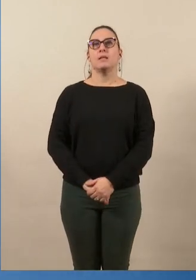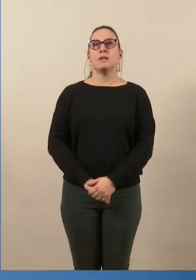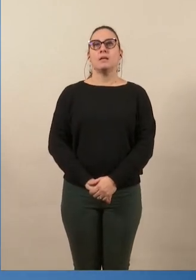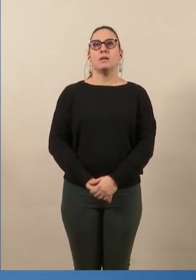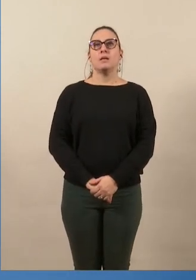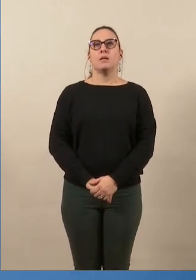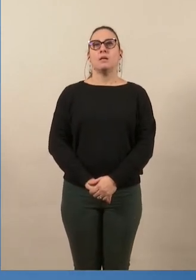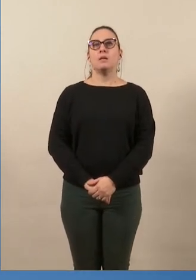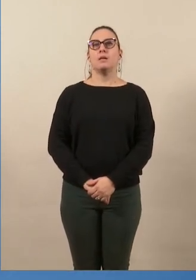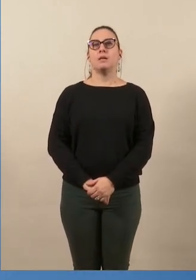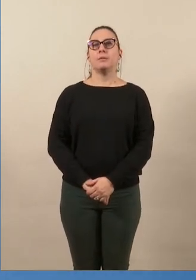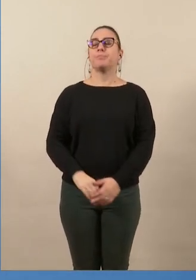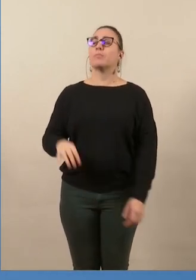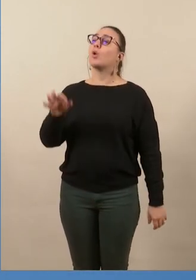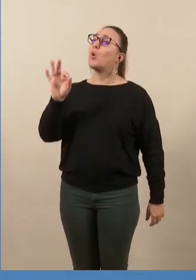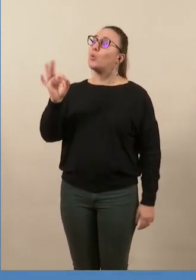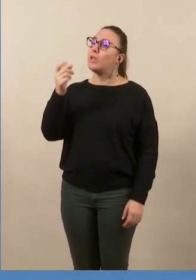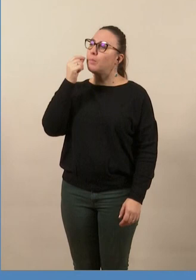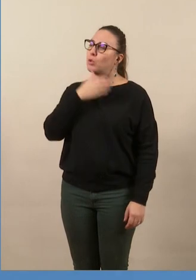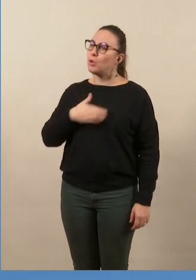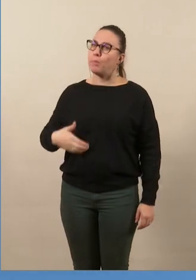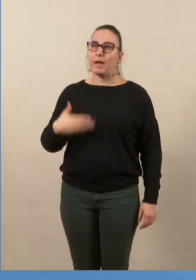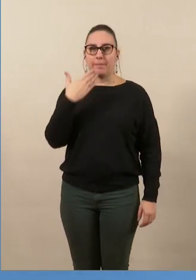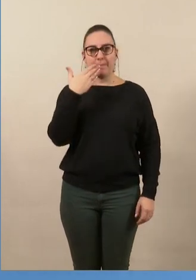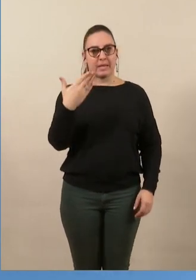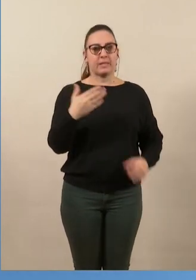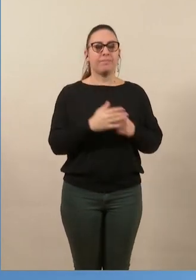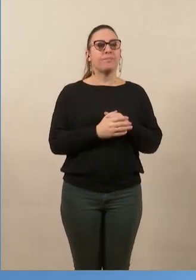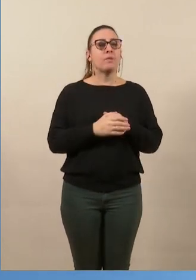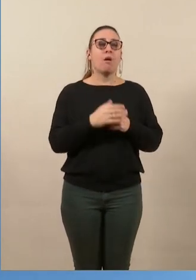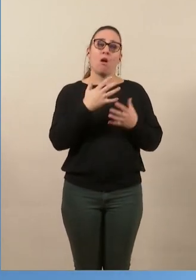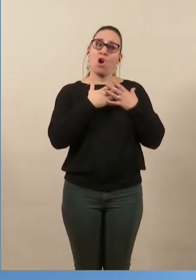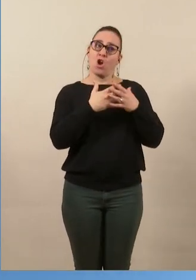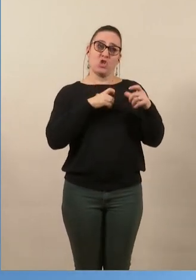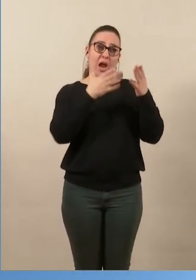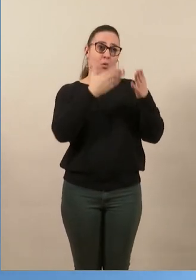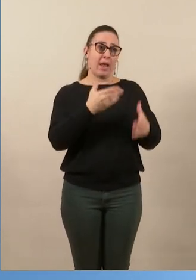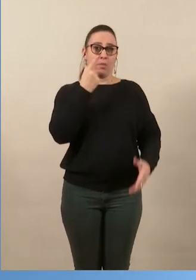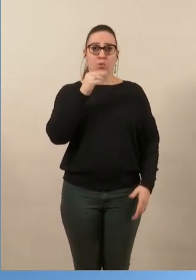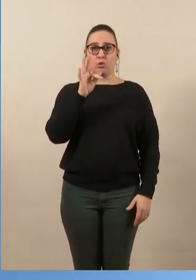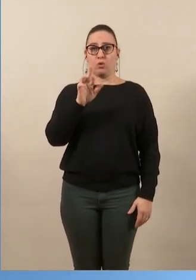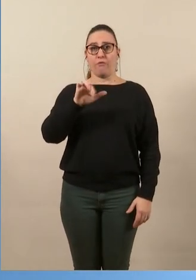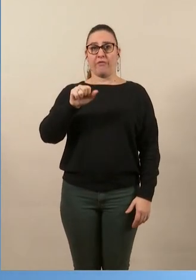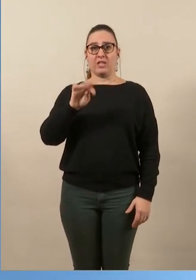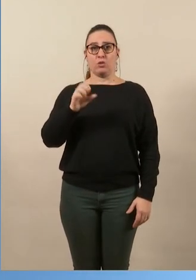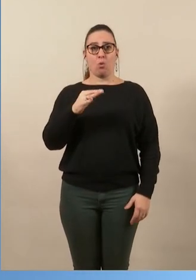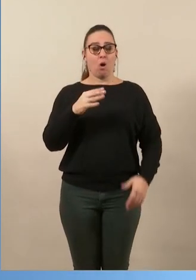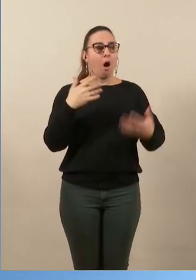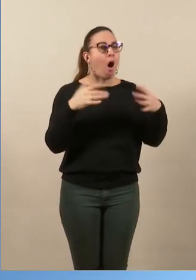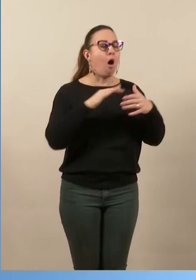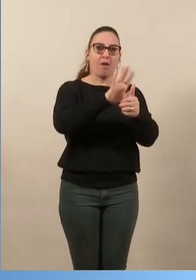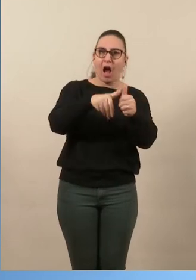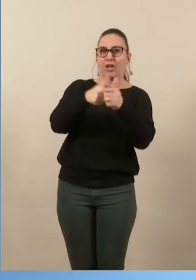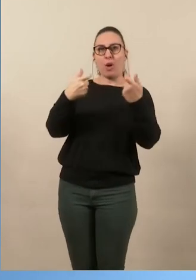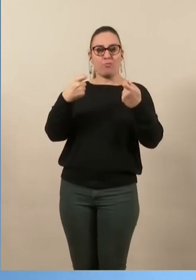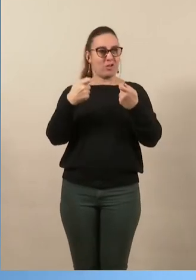maintenant oui merci Monsieur le Maire alors Monsieur fristau chers collègues vous voilà adjoint en charge du budget et nous découvrons